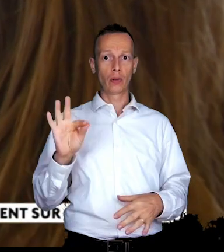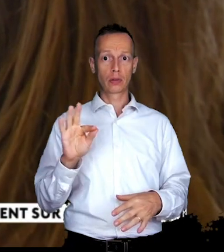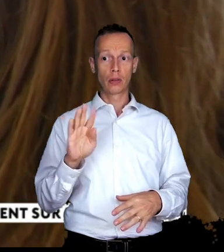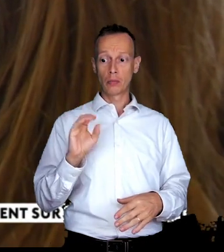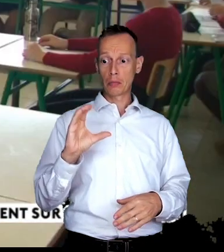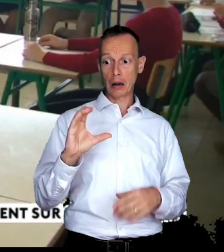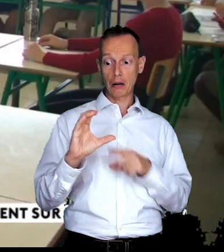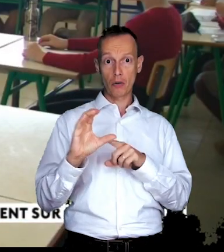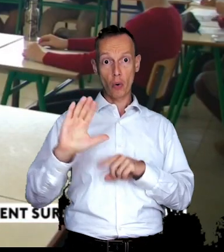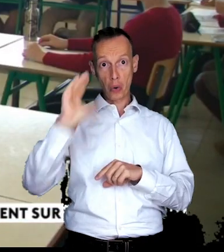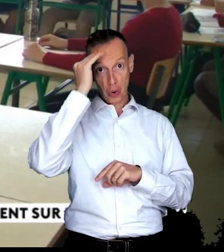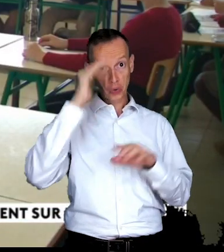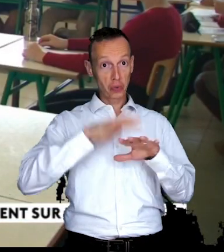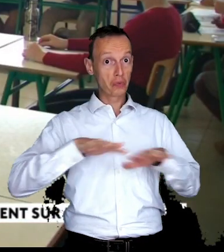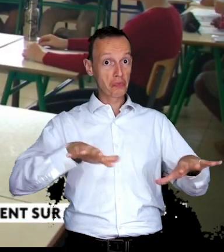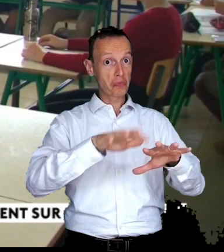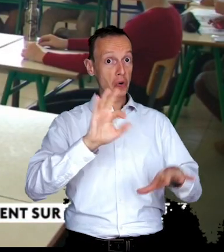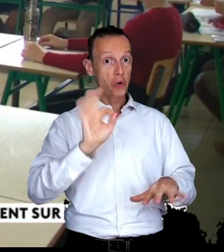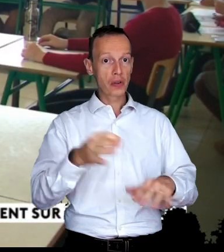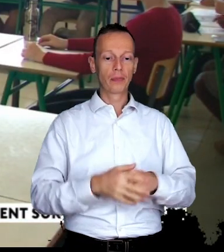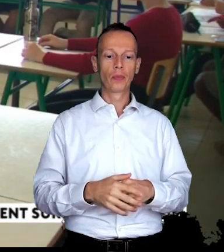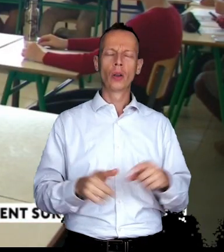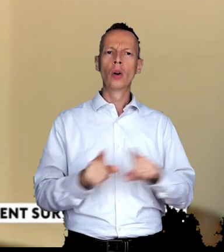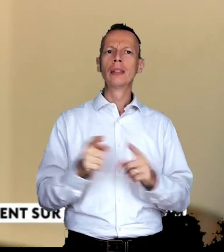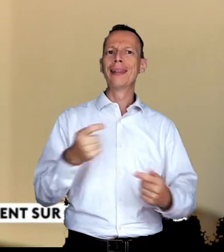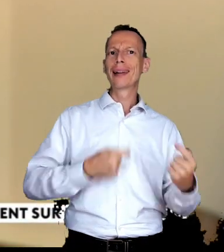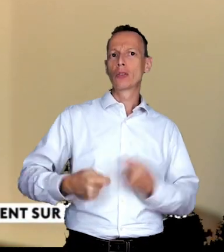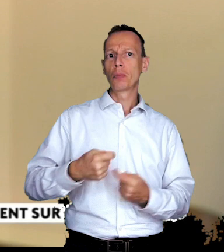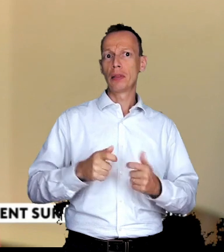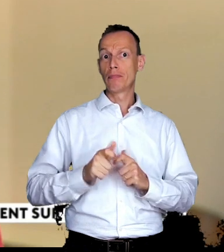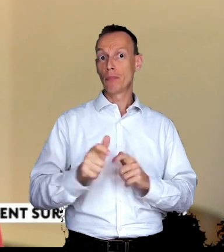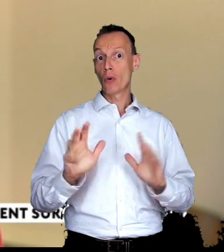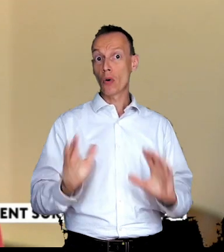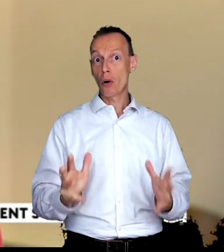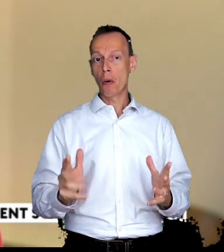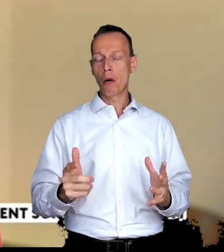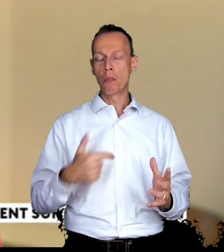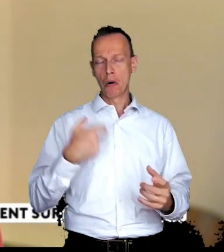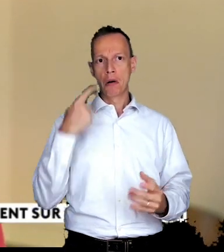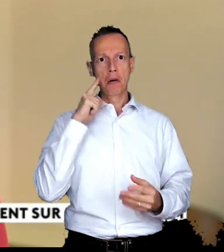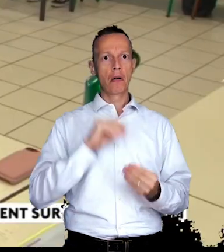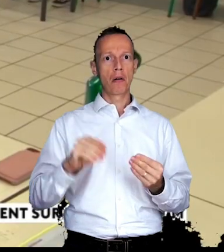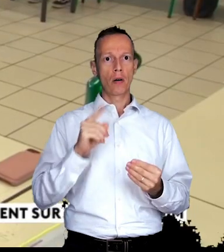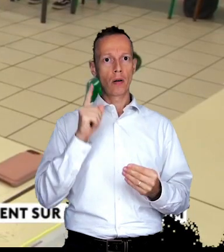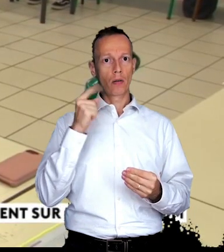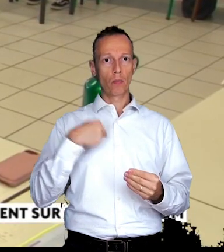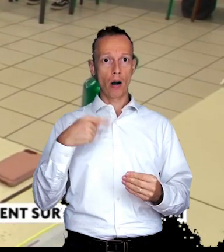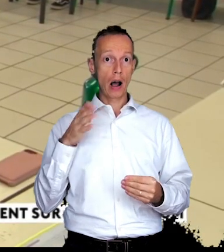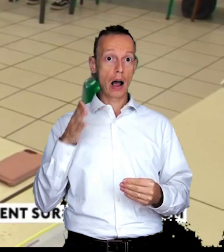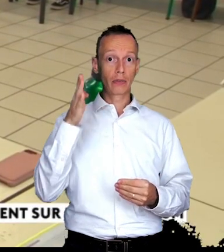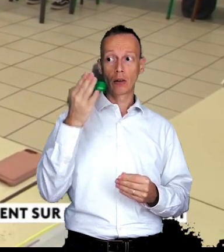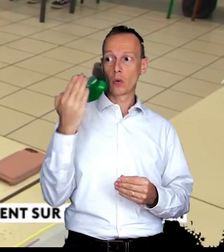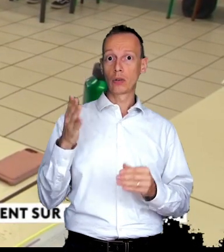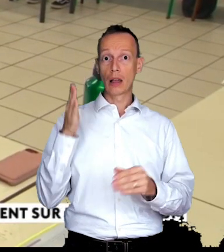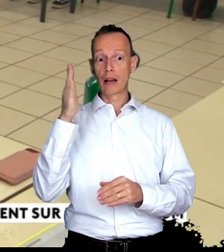par rapport aux études. Est-ce qu'on va vraiment continuer avec notre bac, est-ce qu'il sera reconnu ou pas? Au niveau